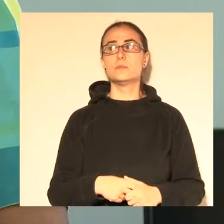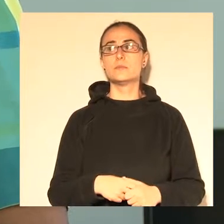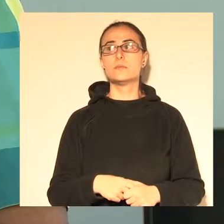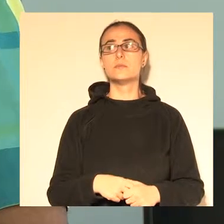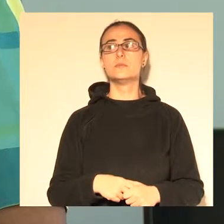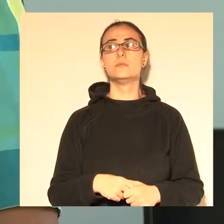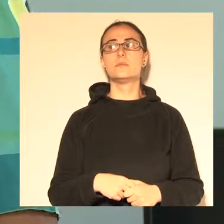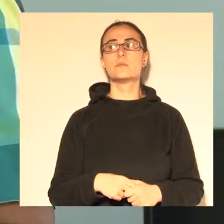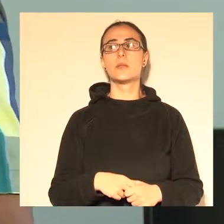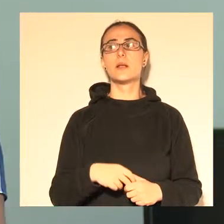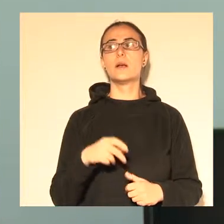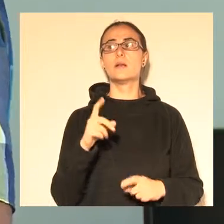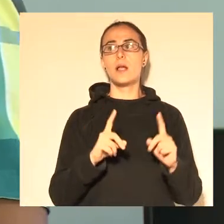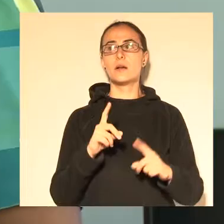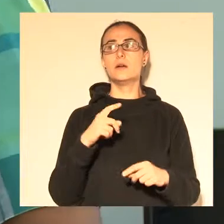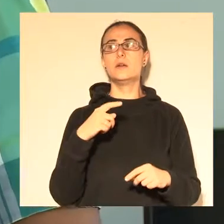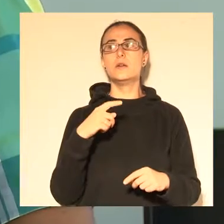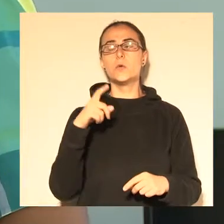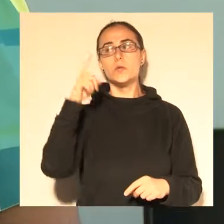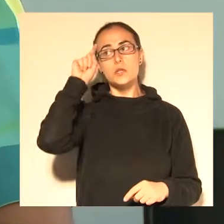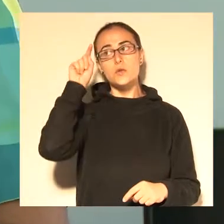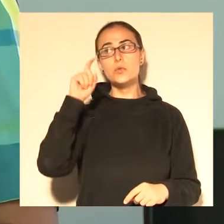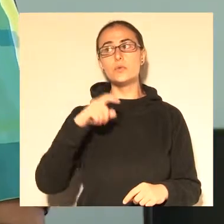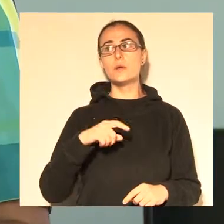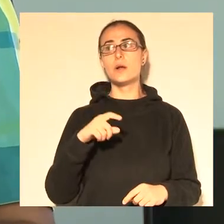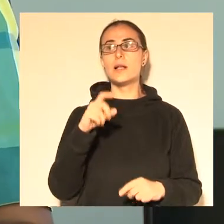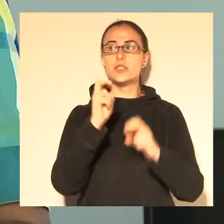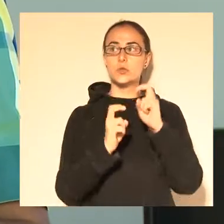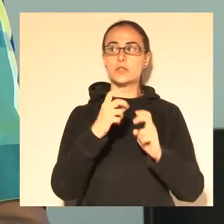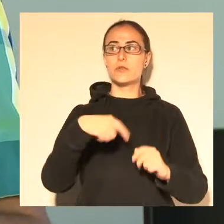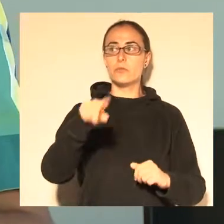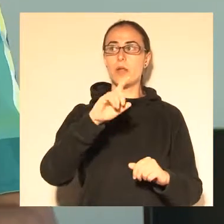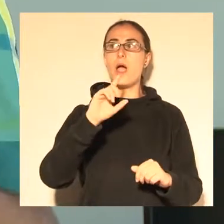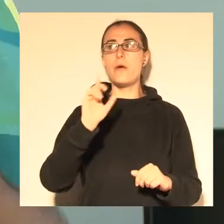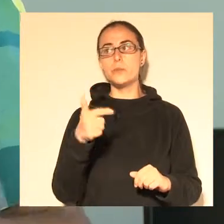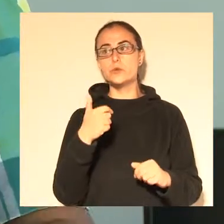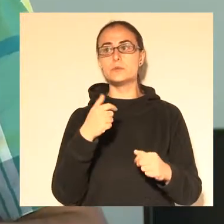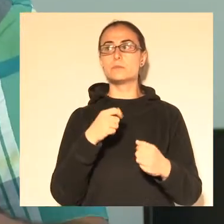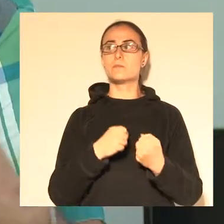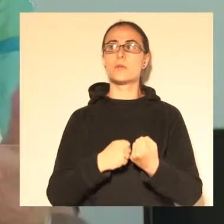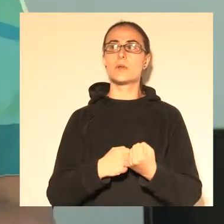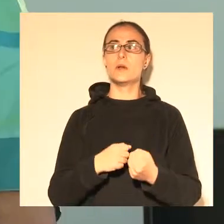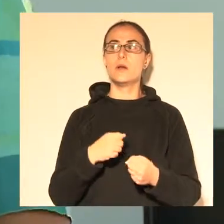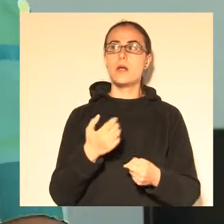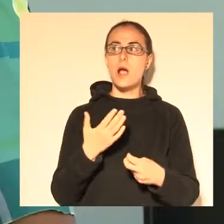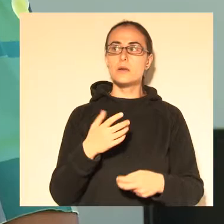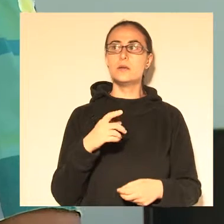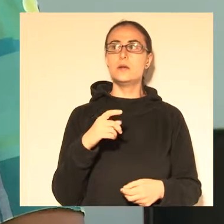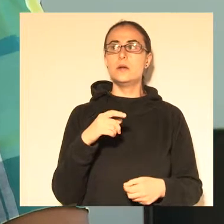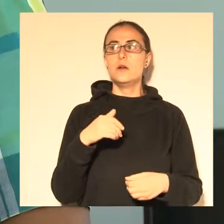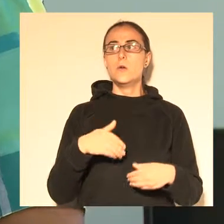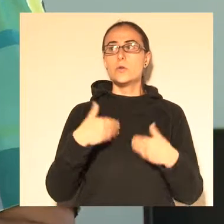întrebat în cadrul interviului dacă instituțiile ne au pus piedici dacă ne au trimis controale